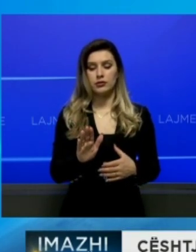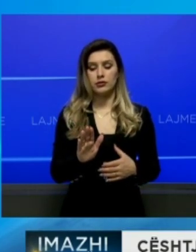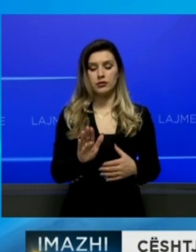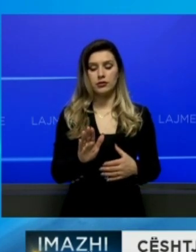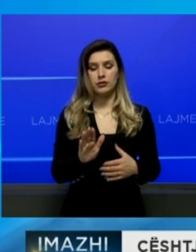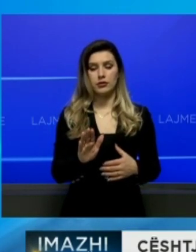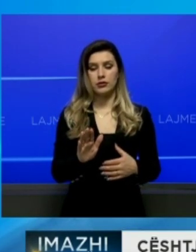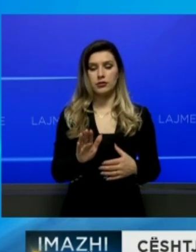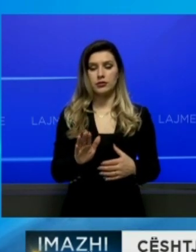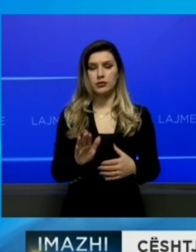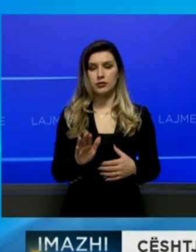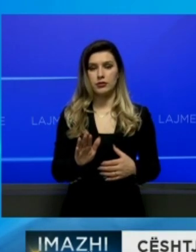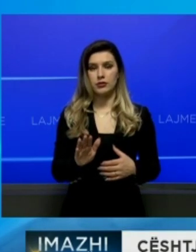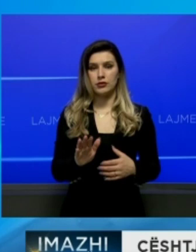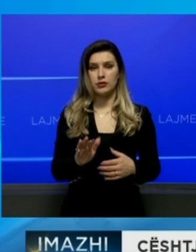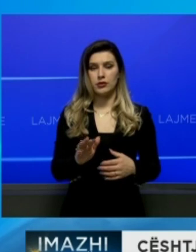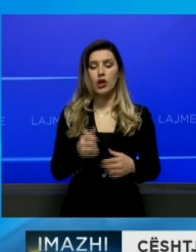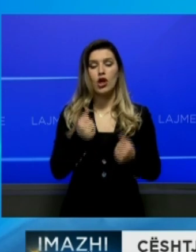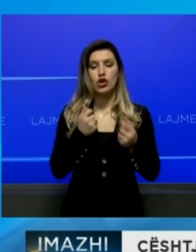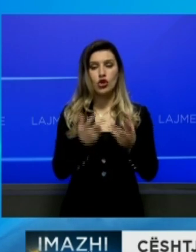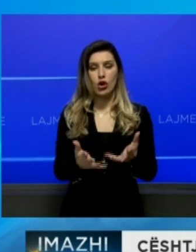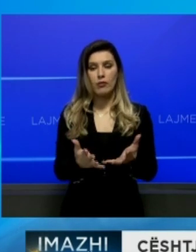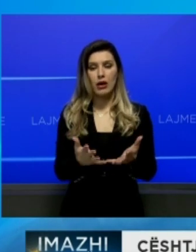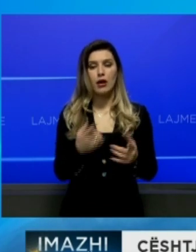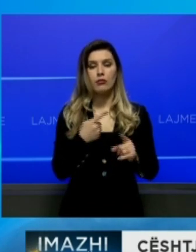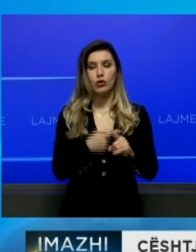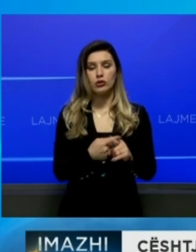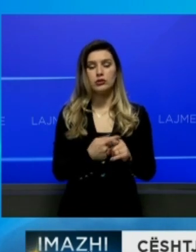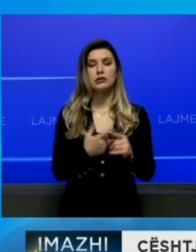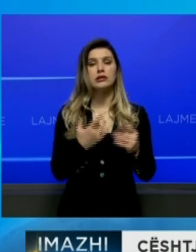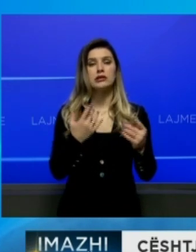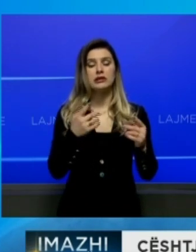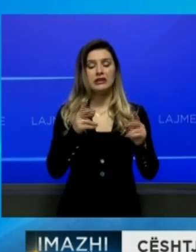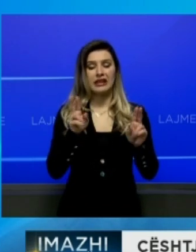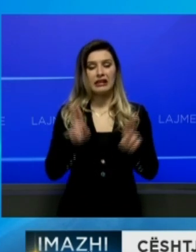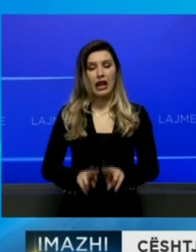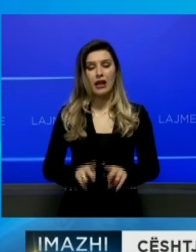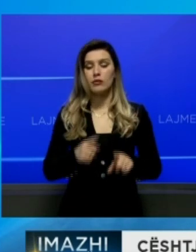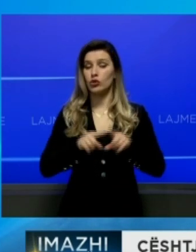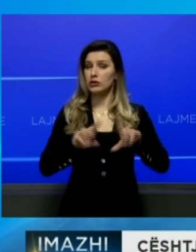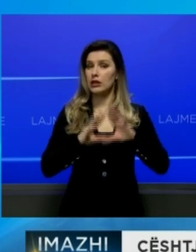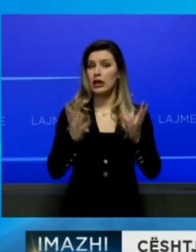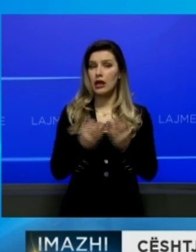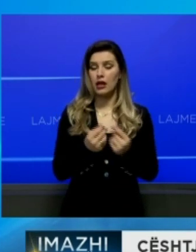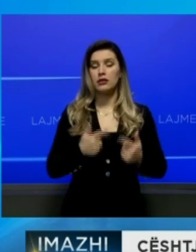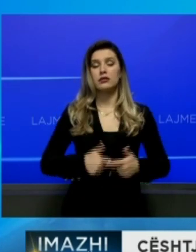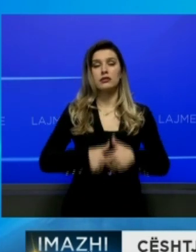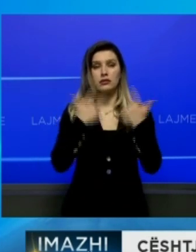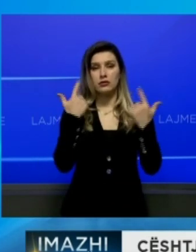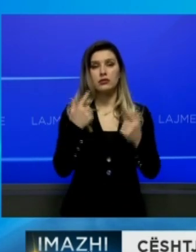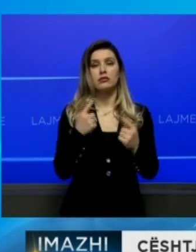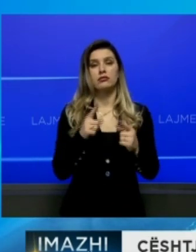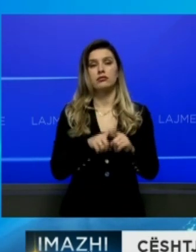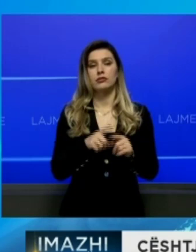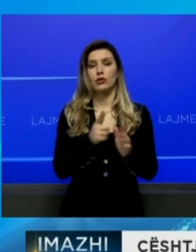numrat dhe koncepti krejt dhe drejt, bjen ka njëherë në